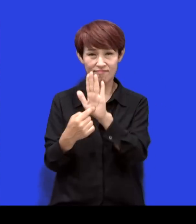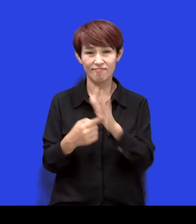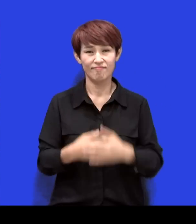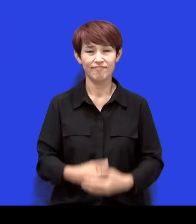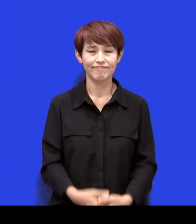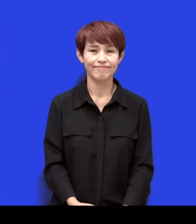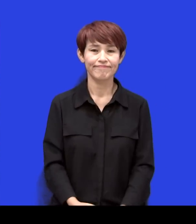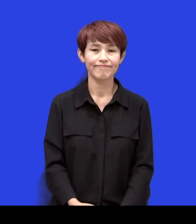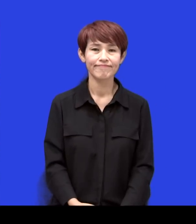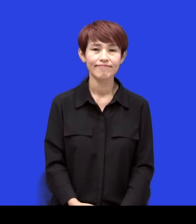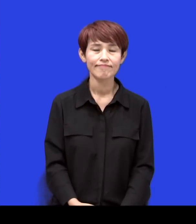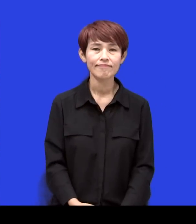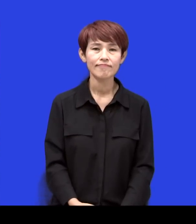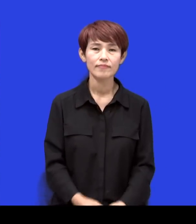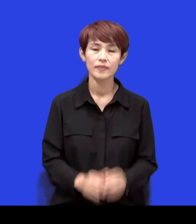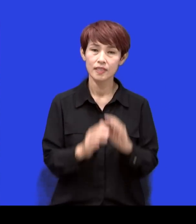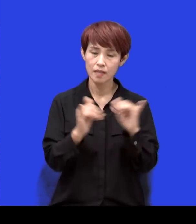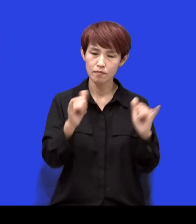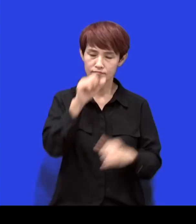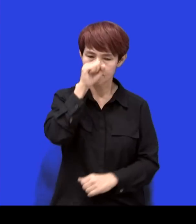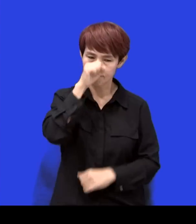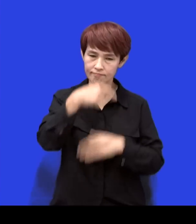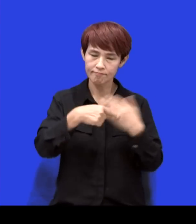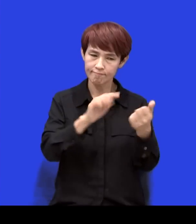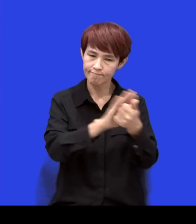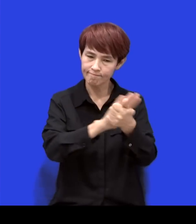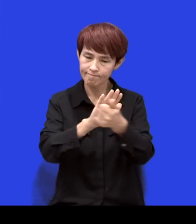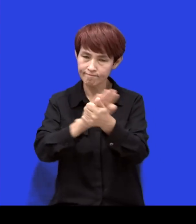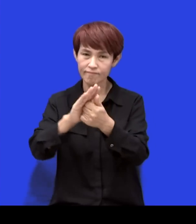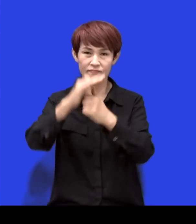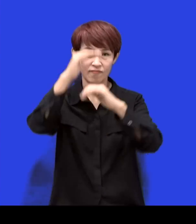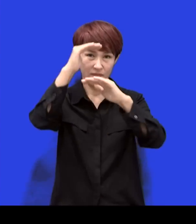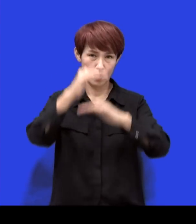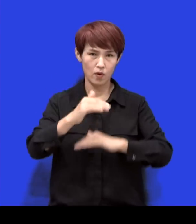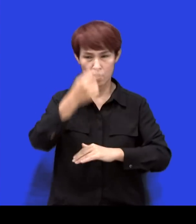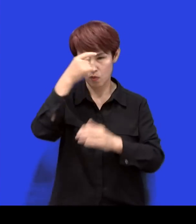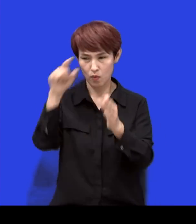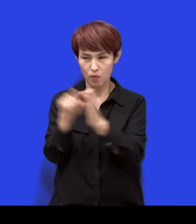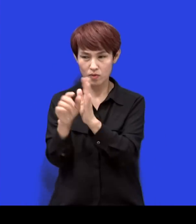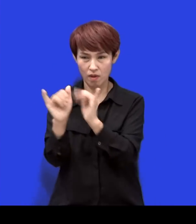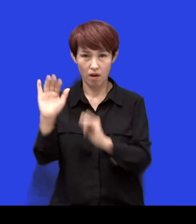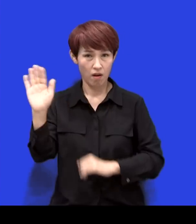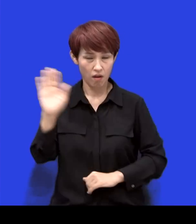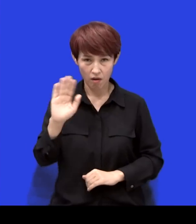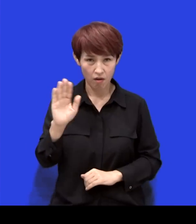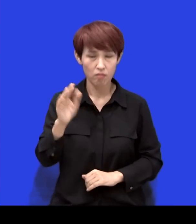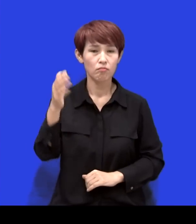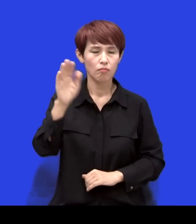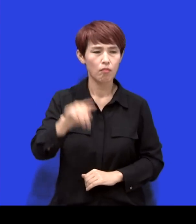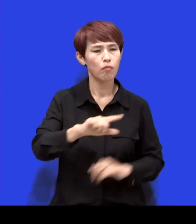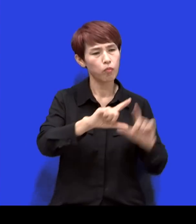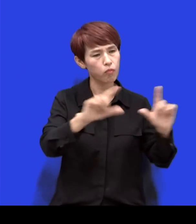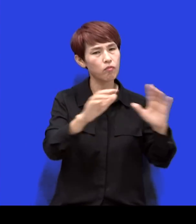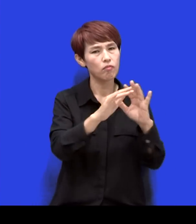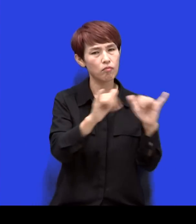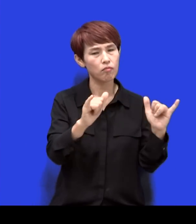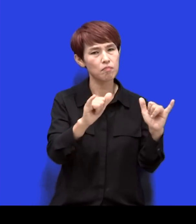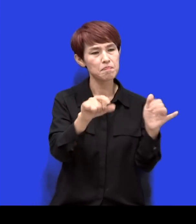대한 이야기인데 인간의 선의에 대한 얘기고 그 꼭 기독교 소설이 아님에도 이제 일반인들도